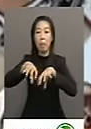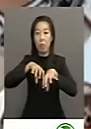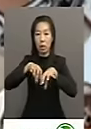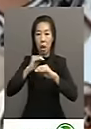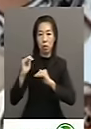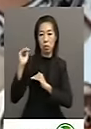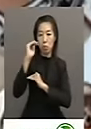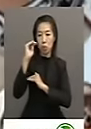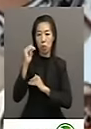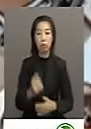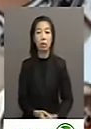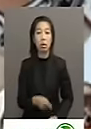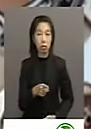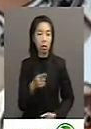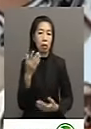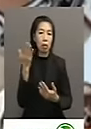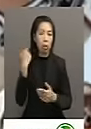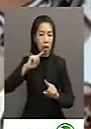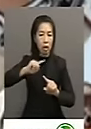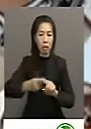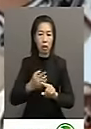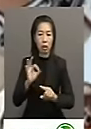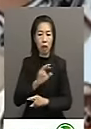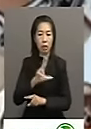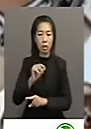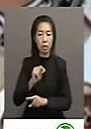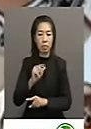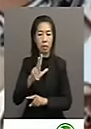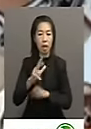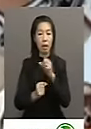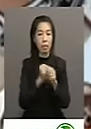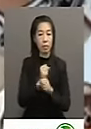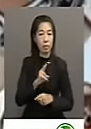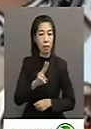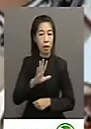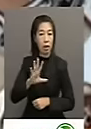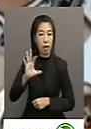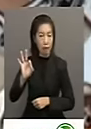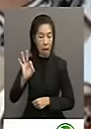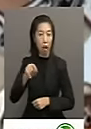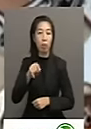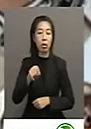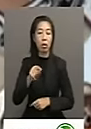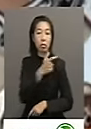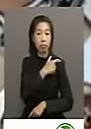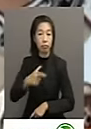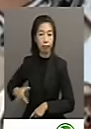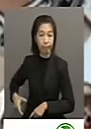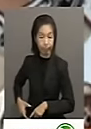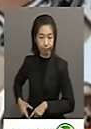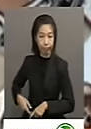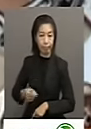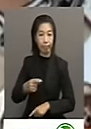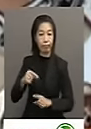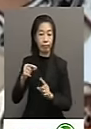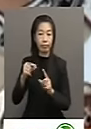ระดับสูงซึ่งตอนหลังวันที่23กันยายนปีพุทธศักราช2559 ได้มีพระบรมราชโองการโปร